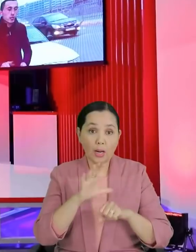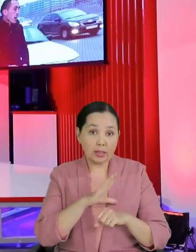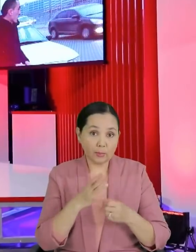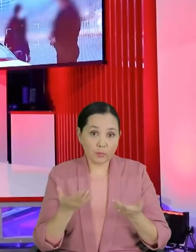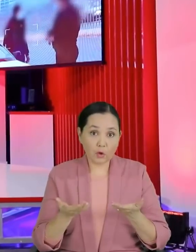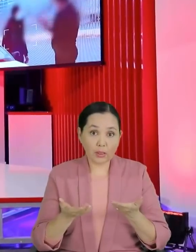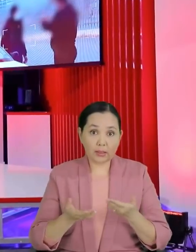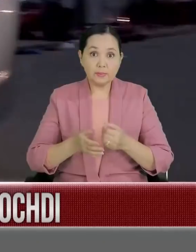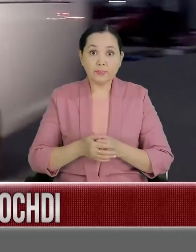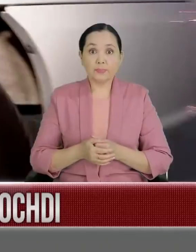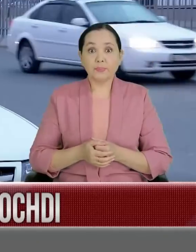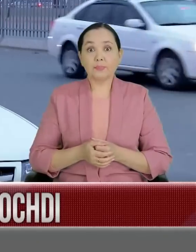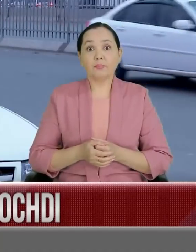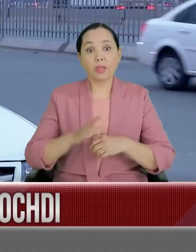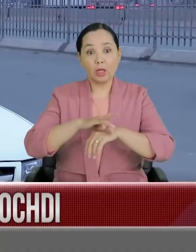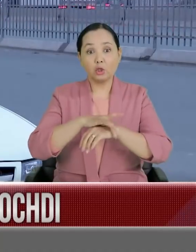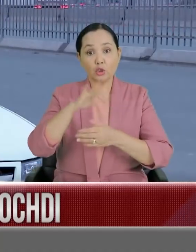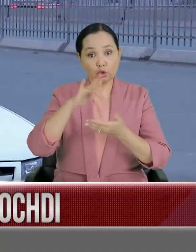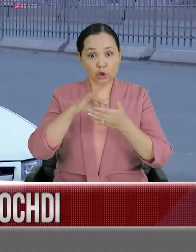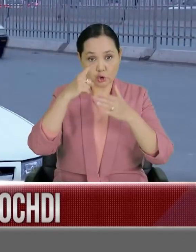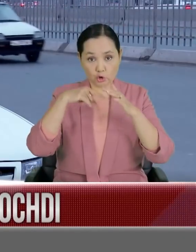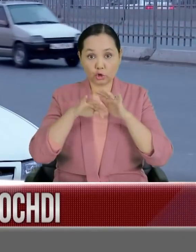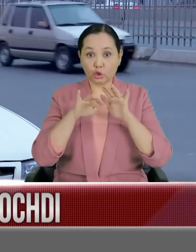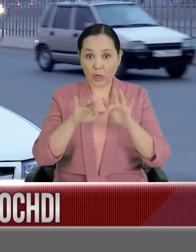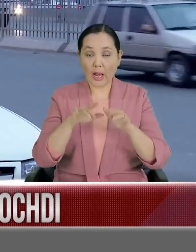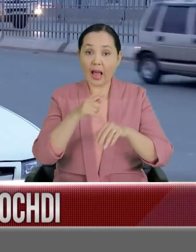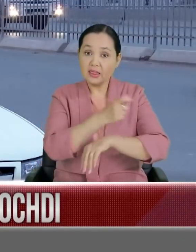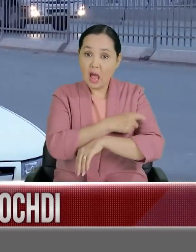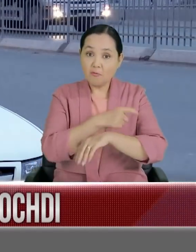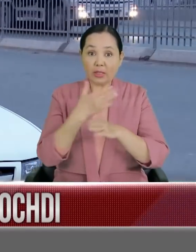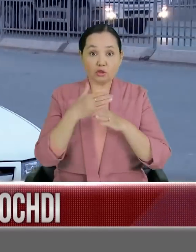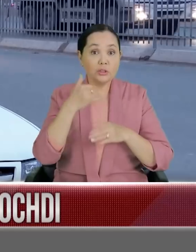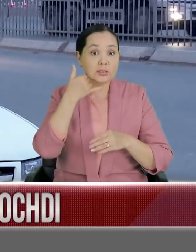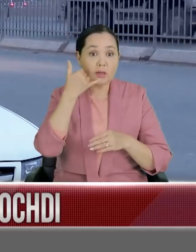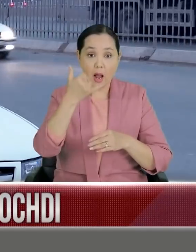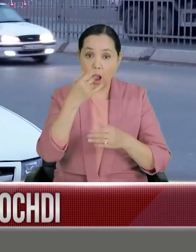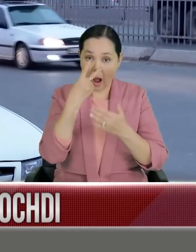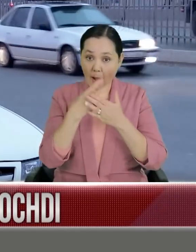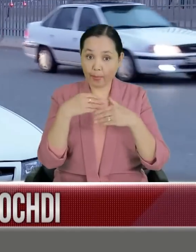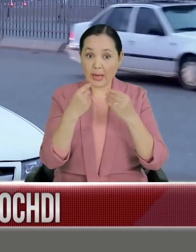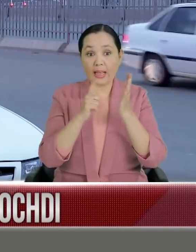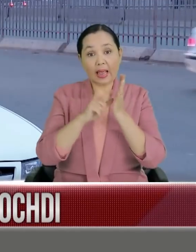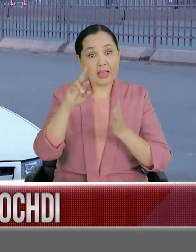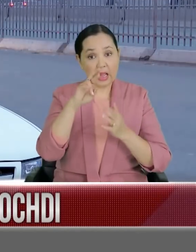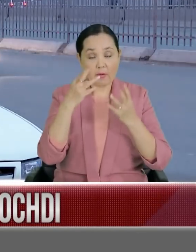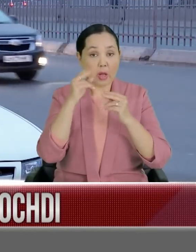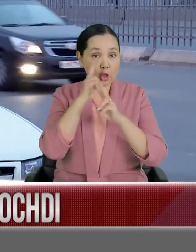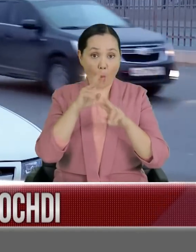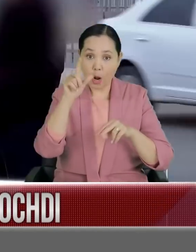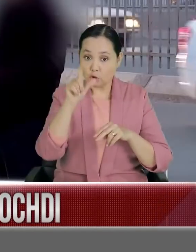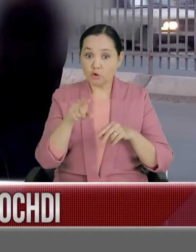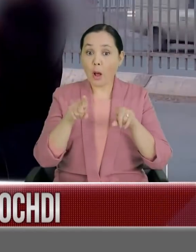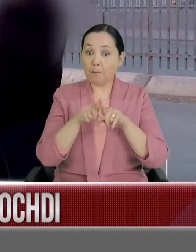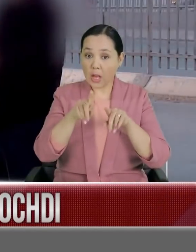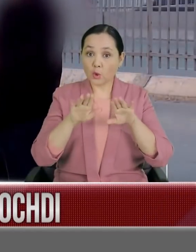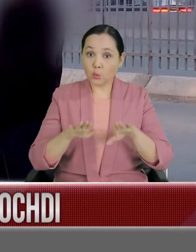yuborgan. Toshkent shahar ichki ishlar bosh boshqarmasi navbatchilik qismiga tushgan xabarga ko'ra, 7-yanvar kuni noma'lum shaxs aynan